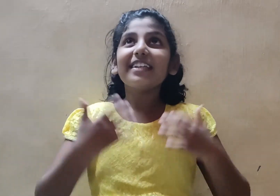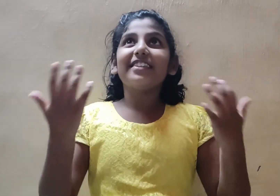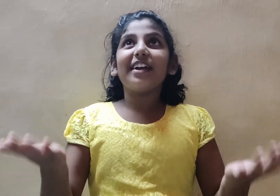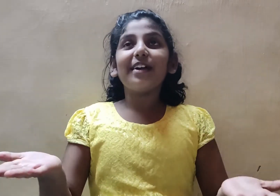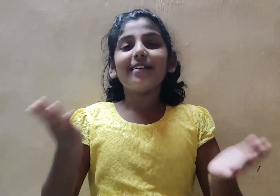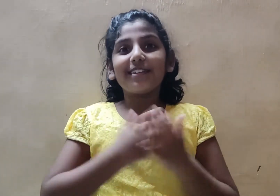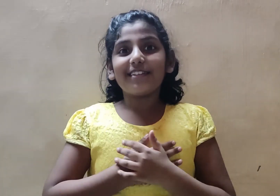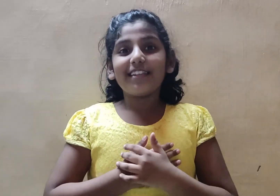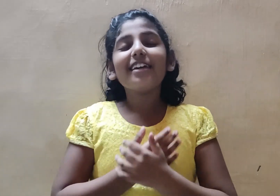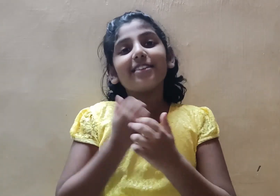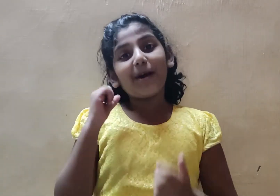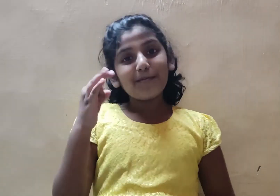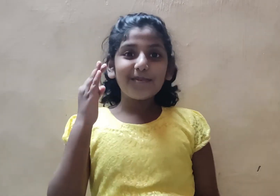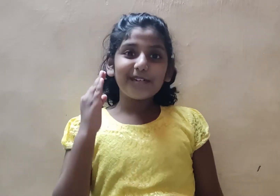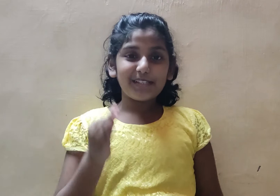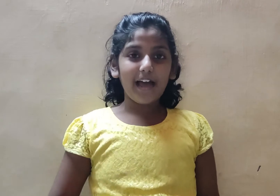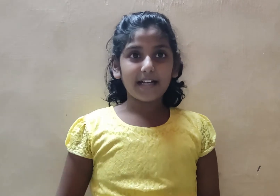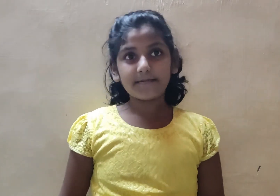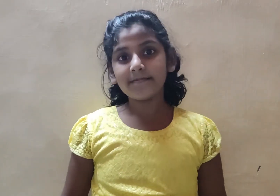pollenைப் வைவனின்